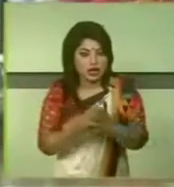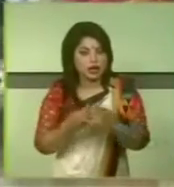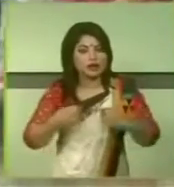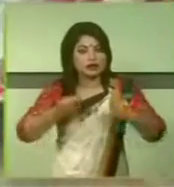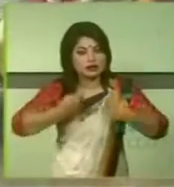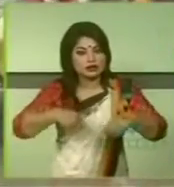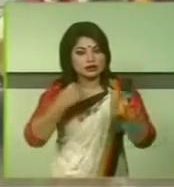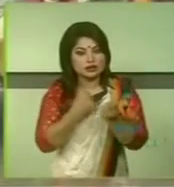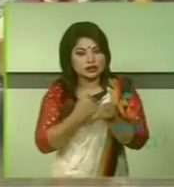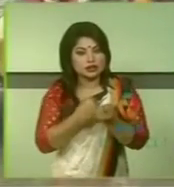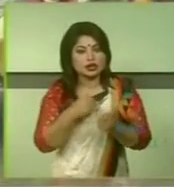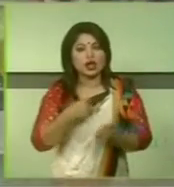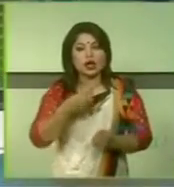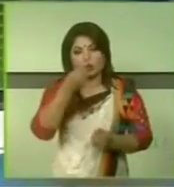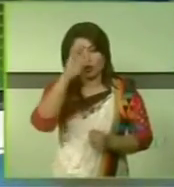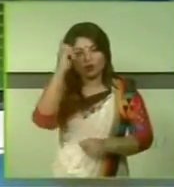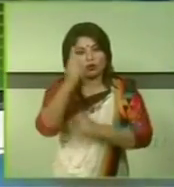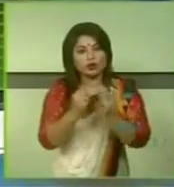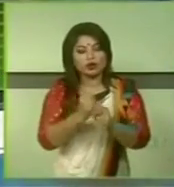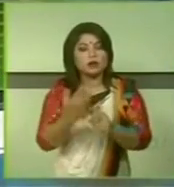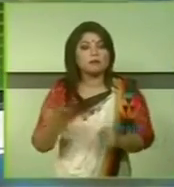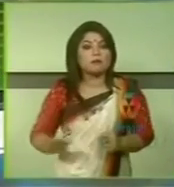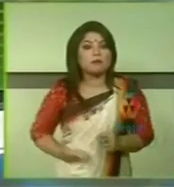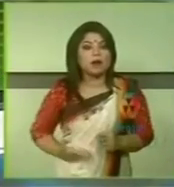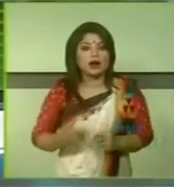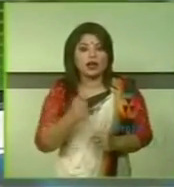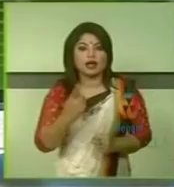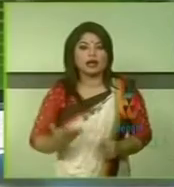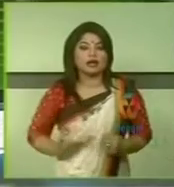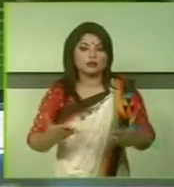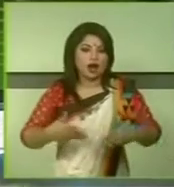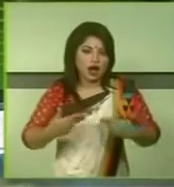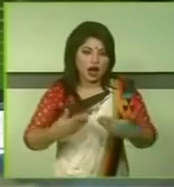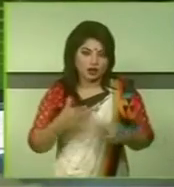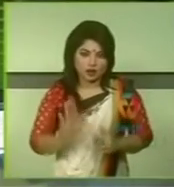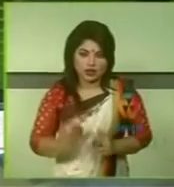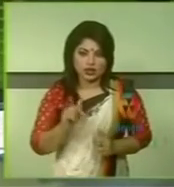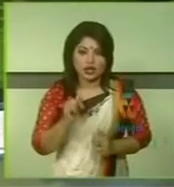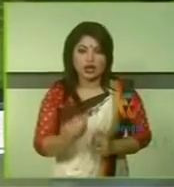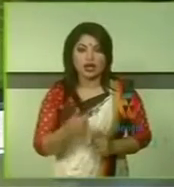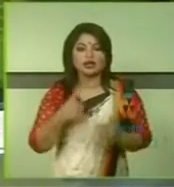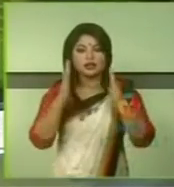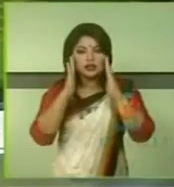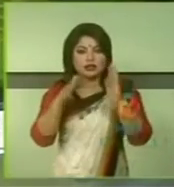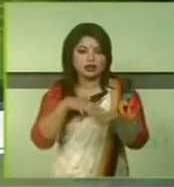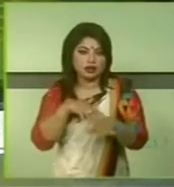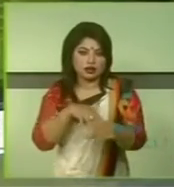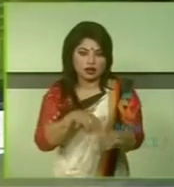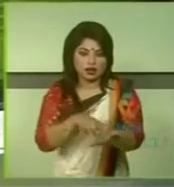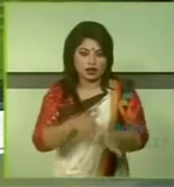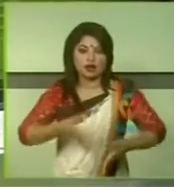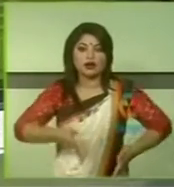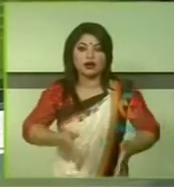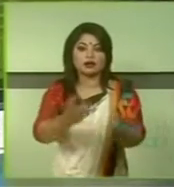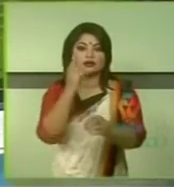মাধ্যমে বহু বছর ধরে বাঙালিরা এই বন্ধন নিয়ে গর্ববোধ করে আসছে। পরে একটি র্যালি মানিক মিয়ায় ভিনিয়োগ